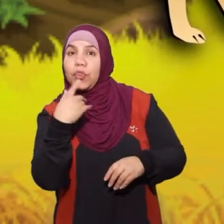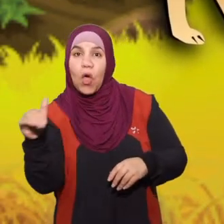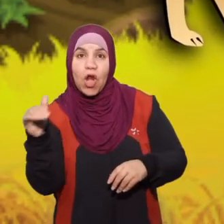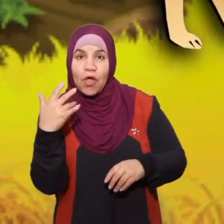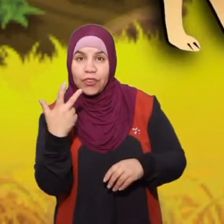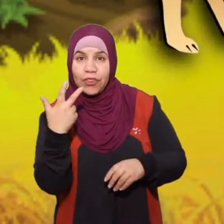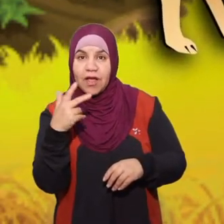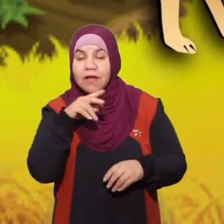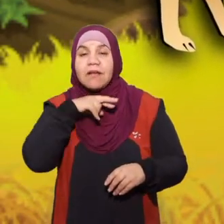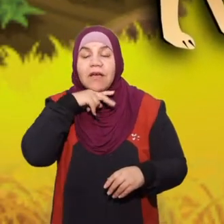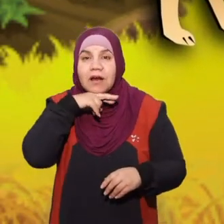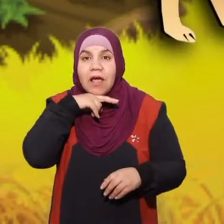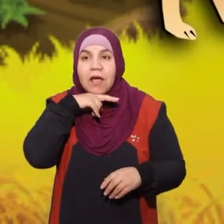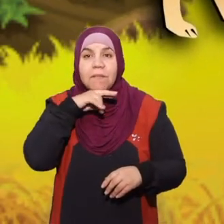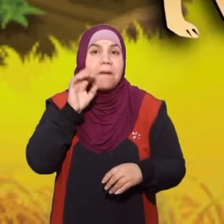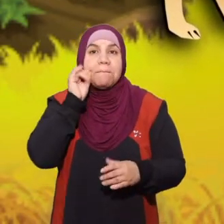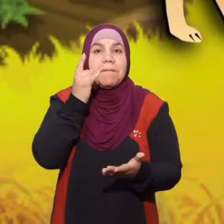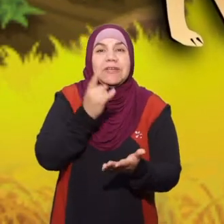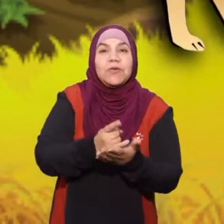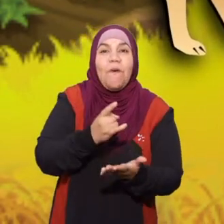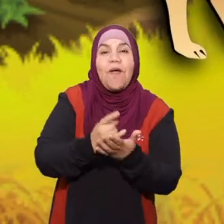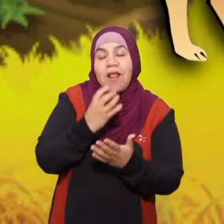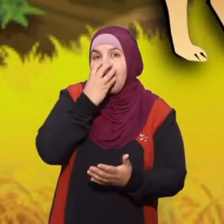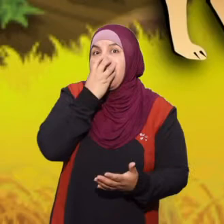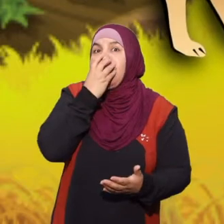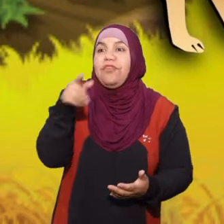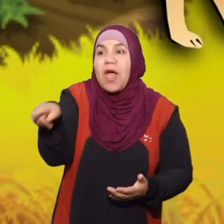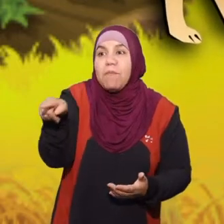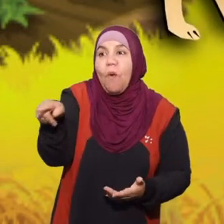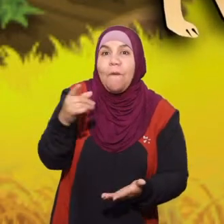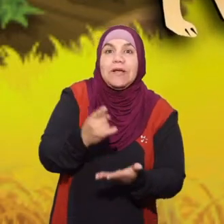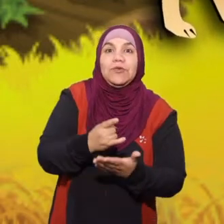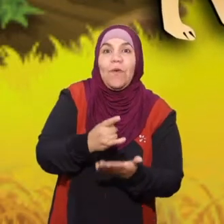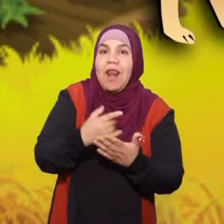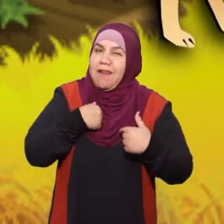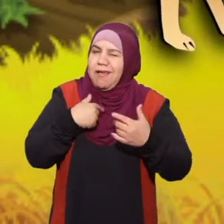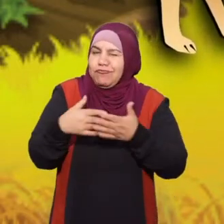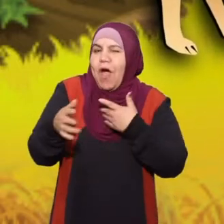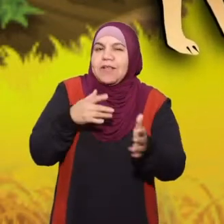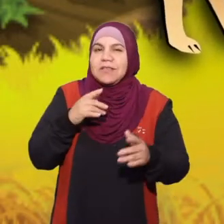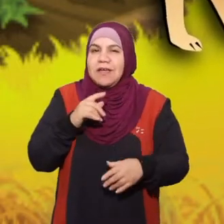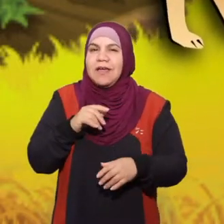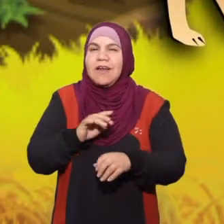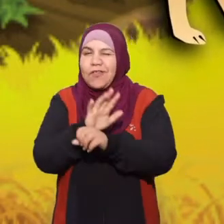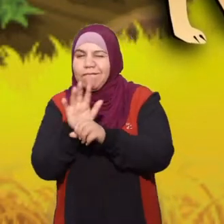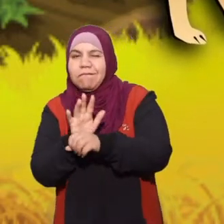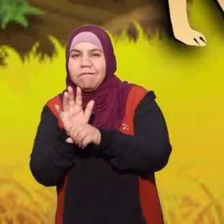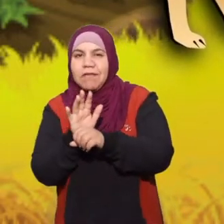عليه، سأخبره بأنه الذئب.